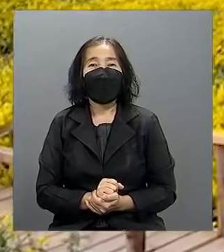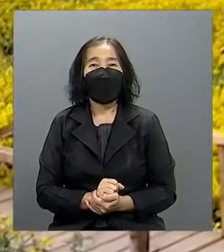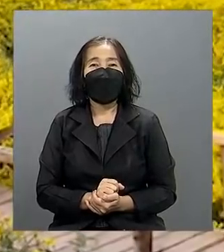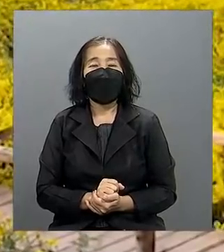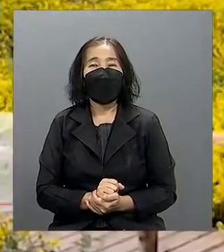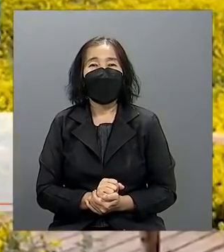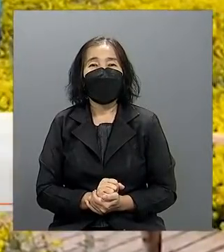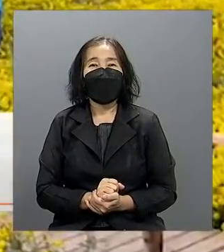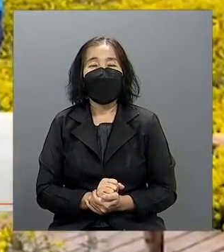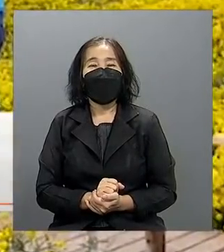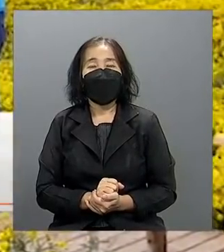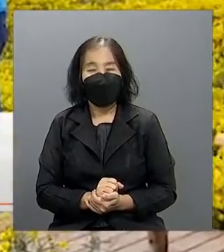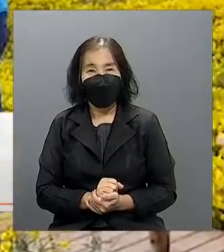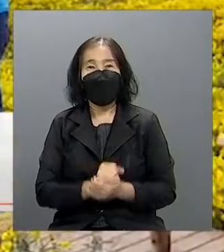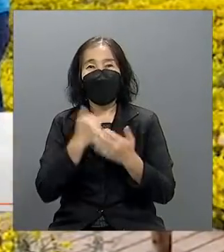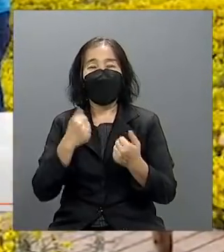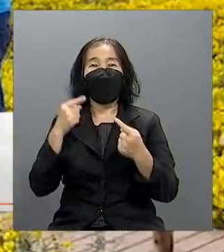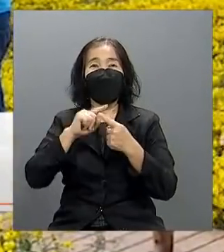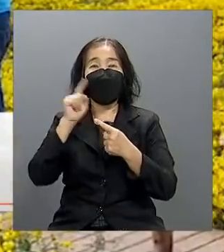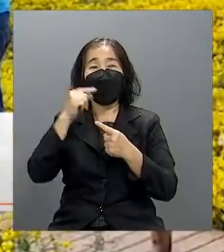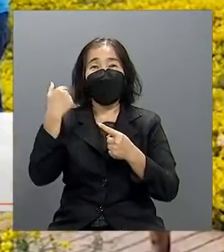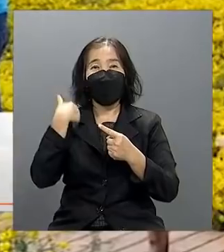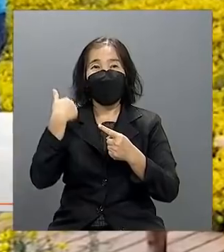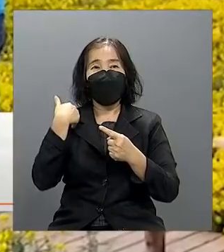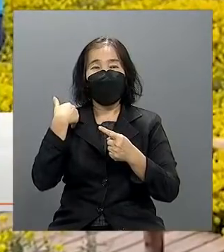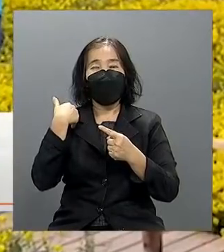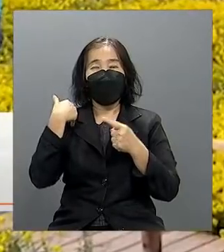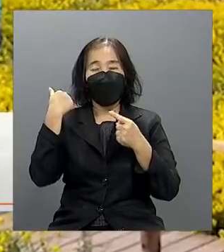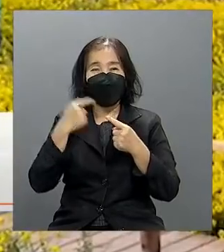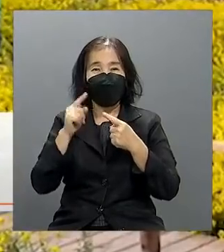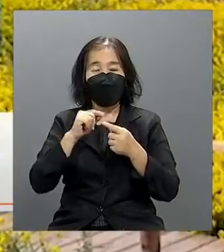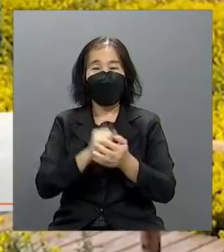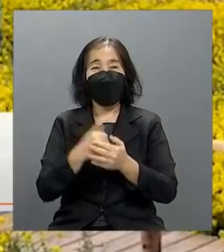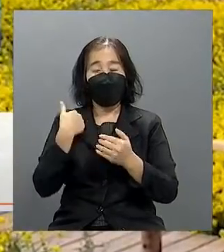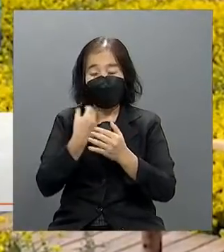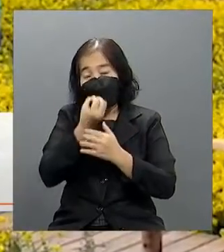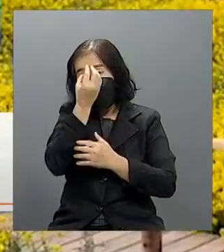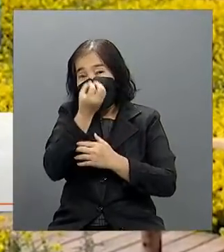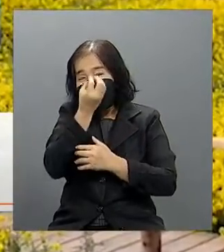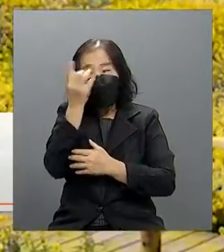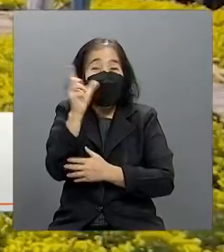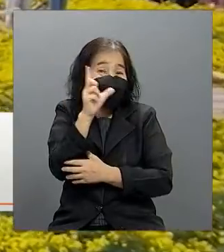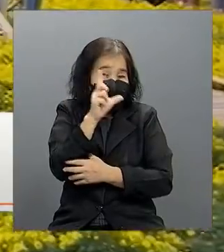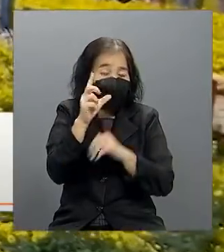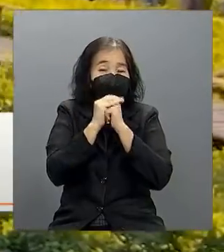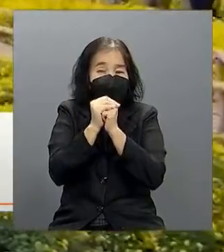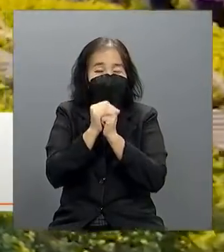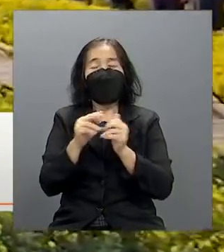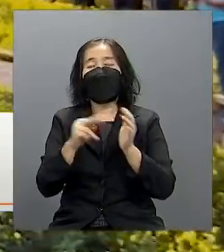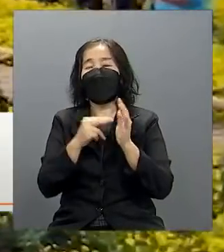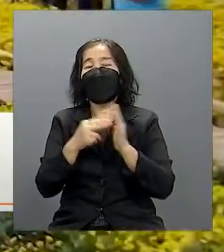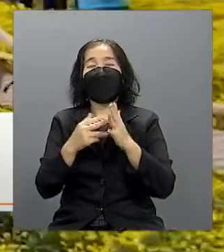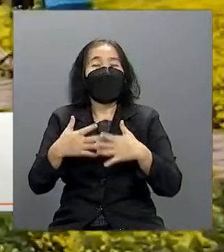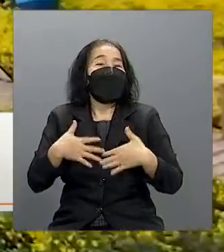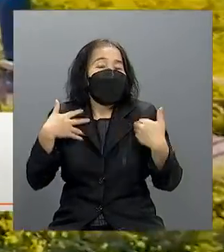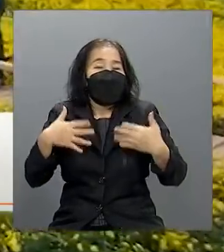ปูเป้เตรียมพุ่งตัวไปแล้ว1คนค่ะคุณผู้ชม คะ นะคะทุ่งดอกเก๊กฮวยแห่งนี้เป็นสถานที่ท่องเที่ยวตามฤดูกาลจะบานช่วงปลายเดือนตุลาค